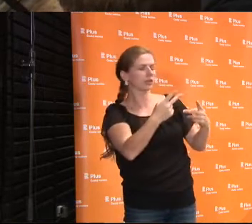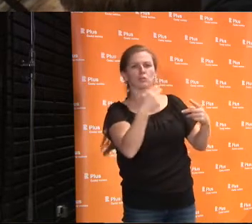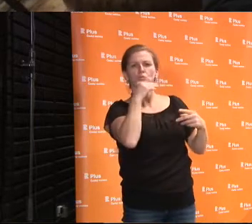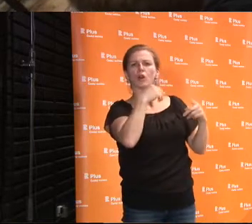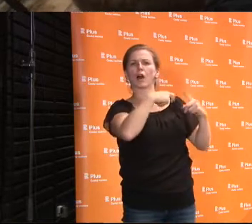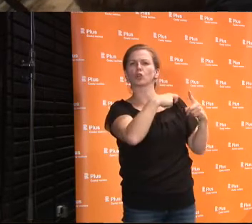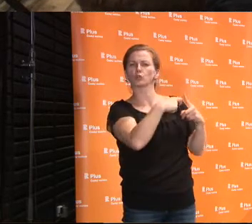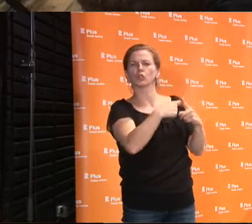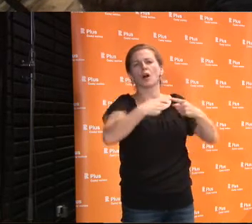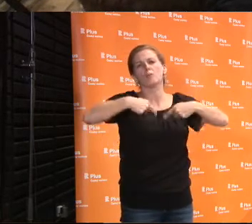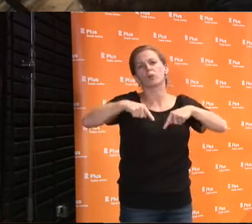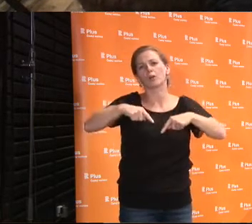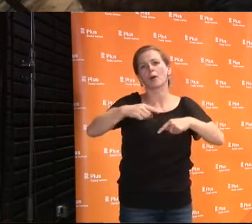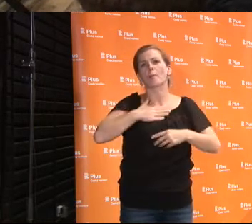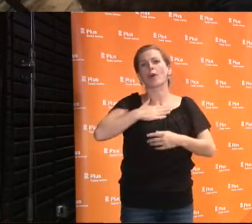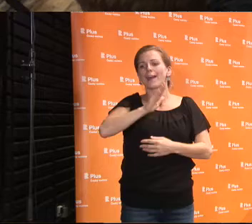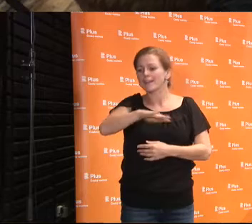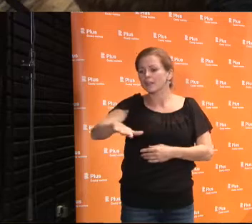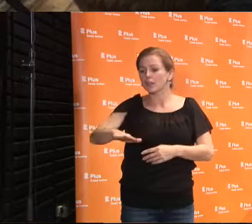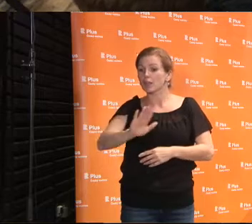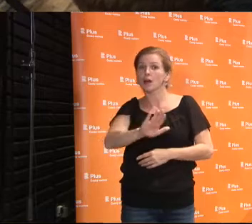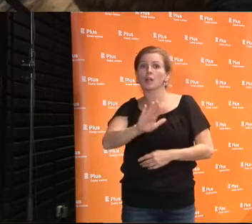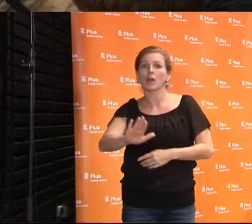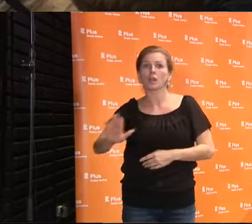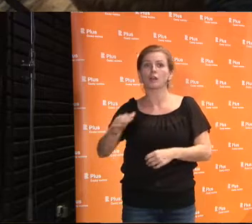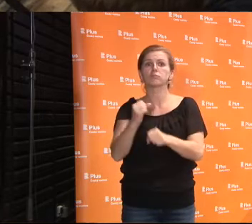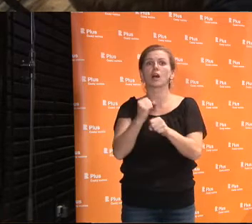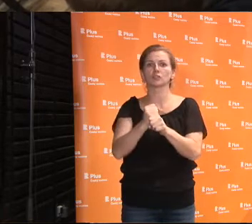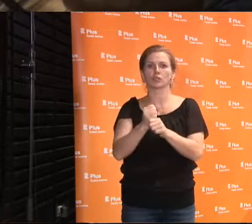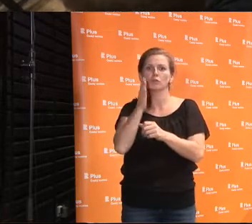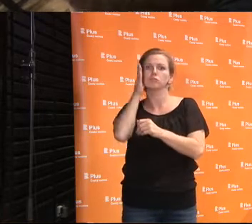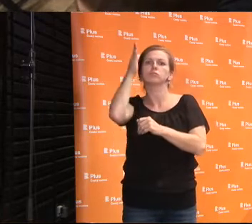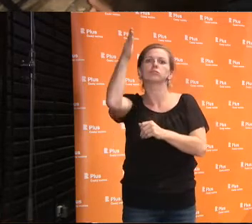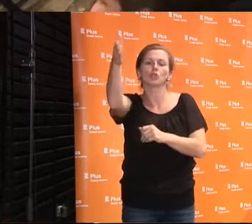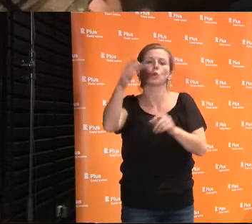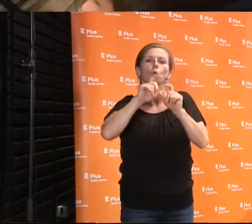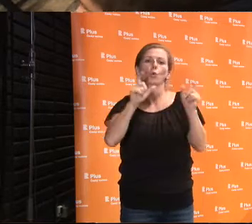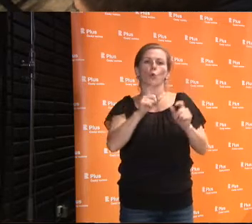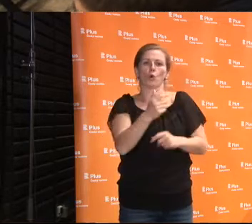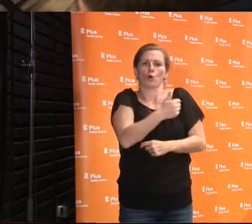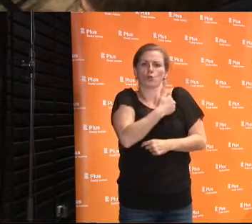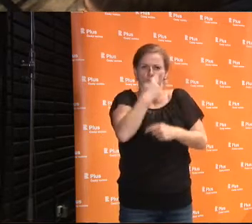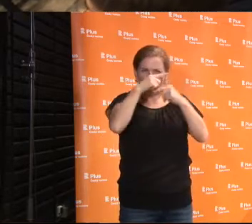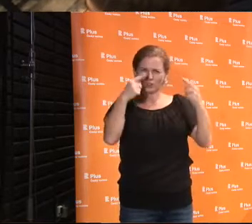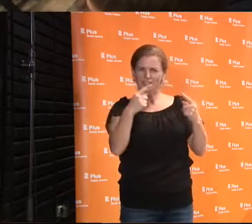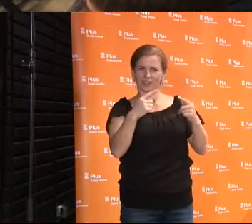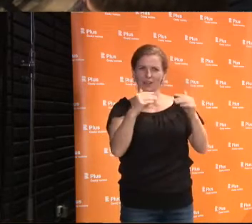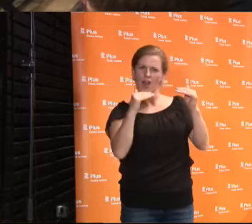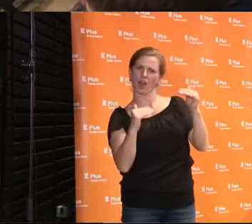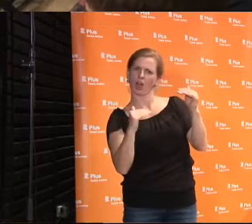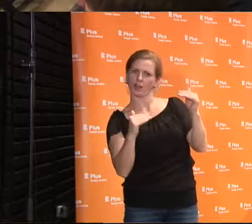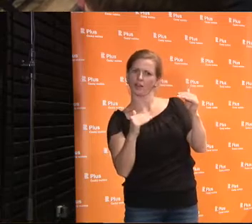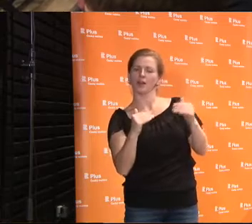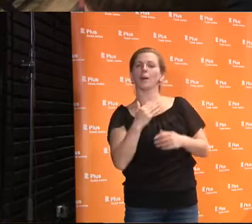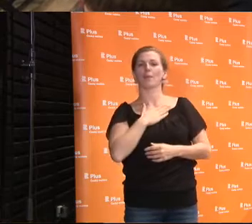tak trošku se bojím o práci mých dětí, protože, jak jsme už slyšeli, tak to školství docela zaostává. A já mám 3 děti,